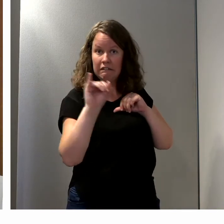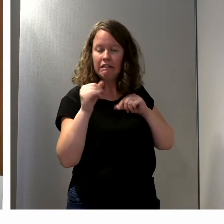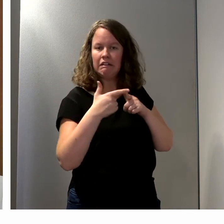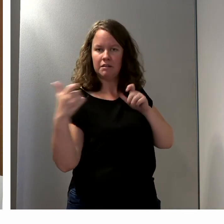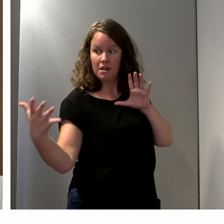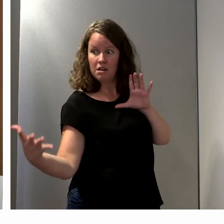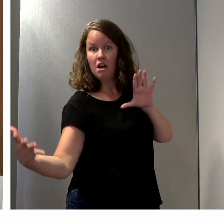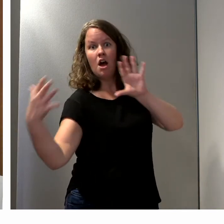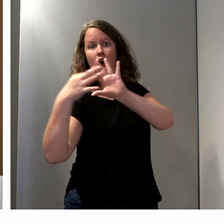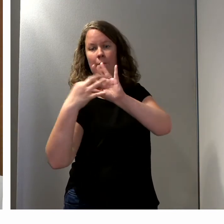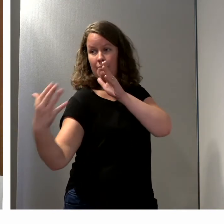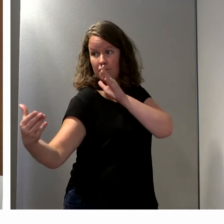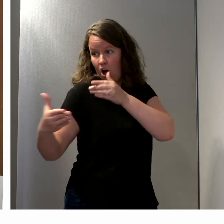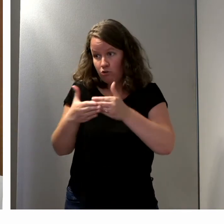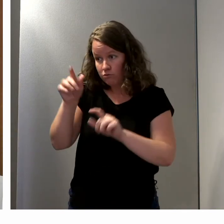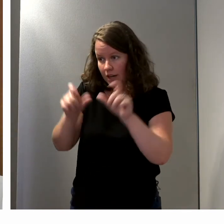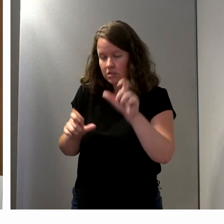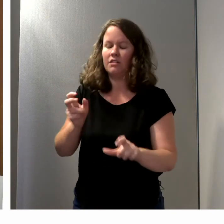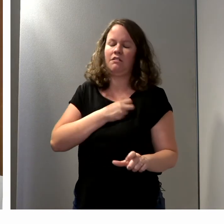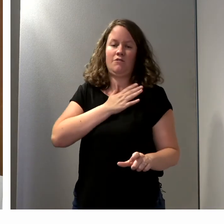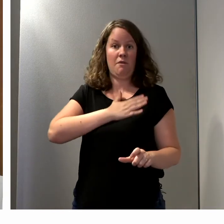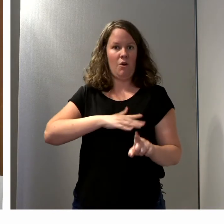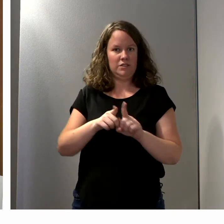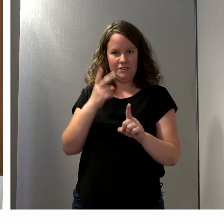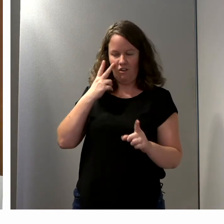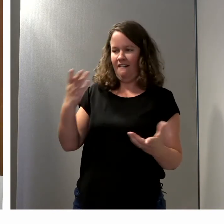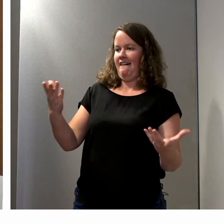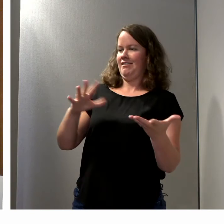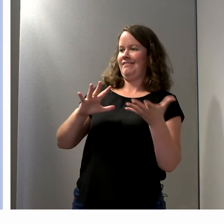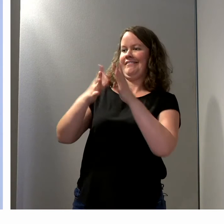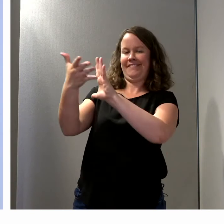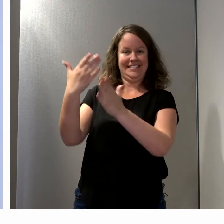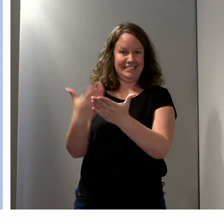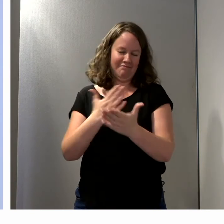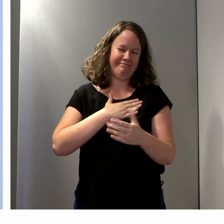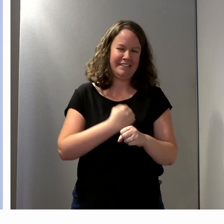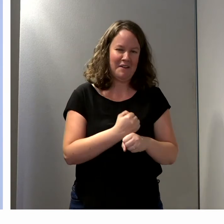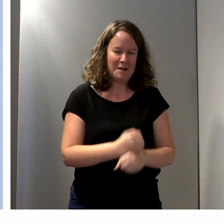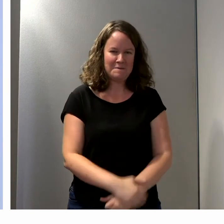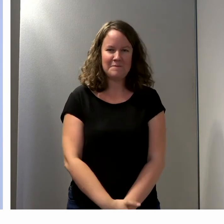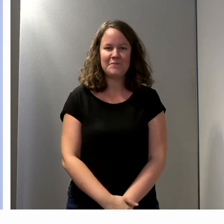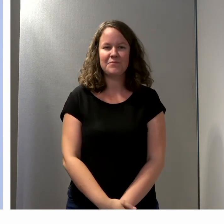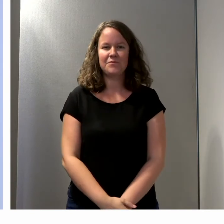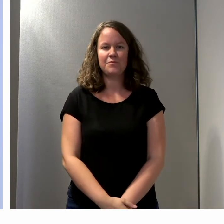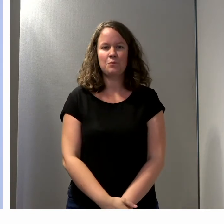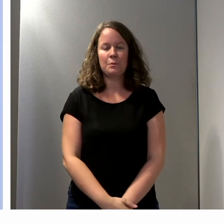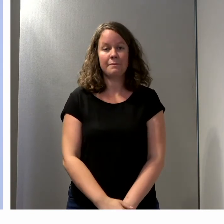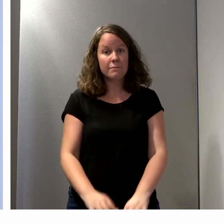d'être là et d'améliorer la vie de notre entourage. Alors, notre raison d'être là, je me tourne maintenant vers